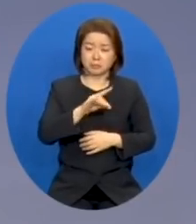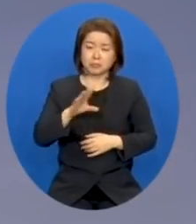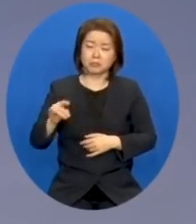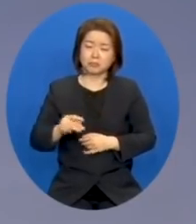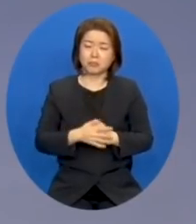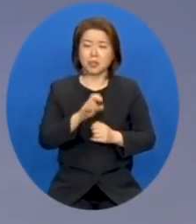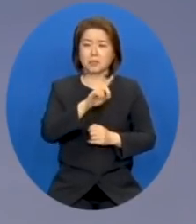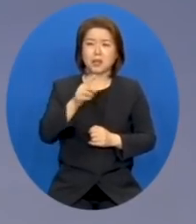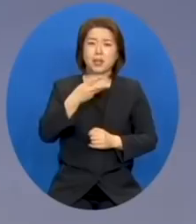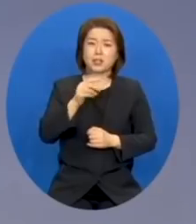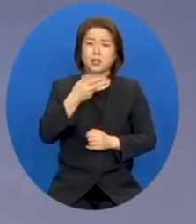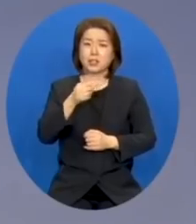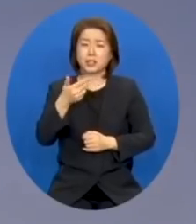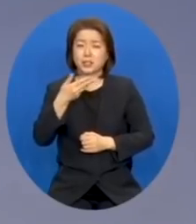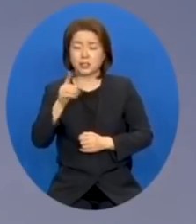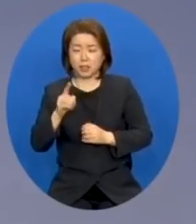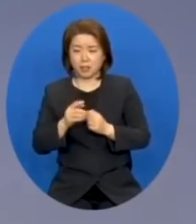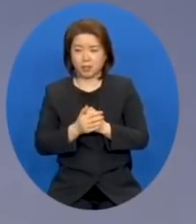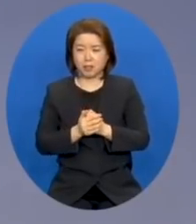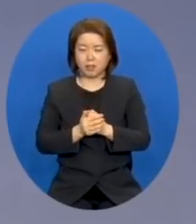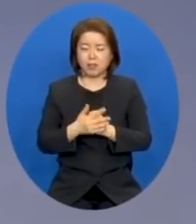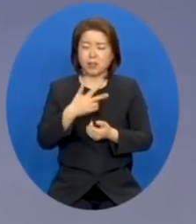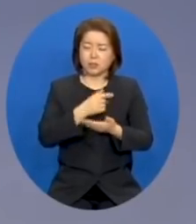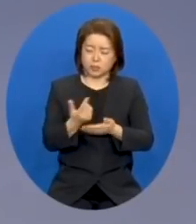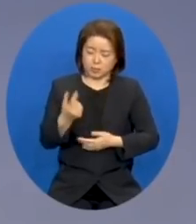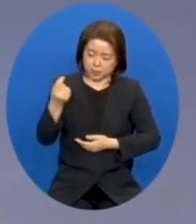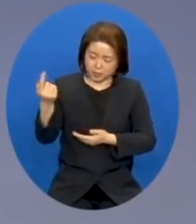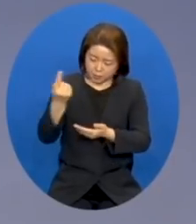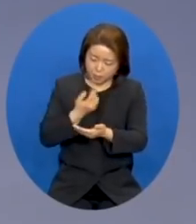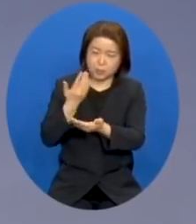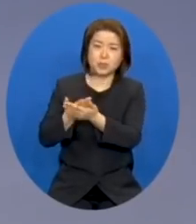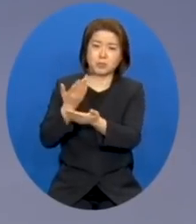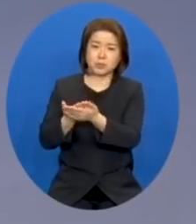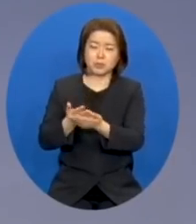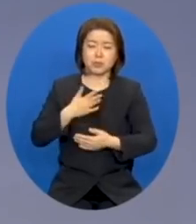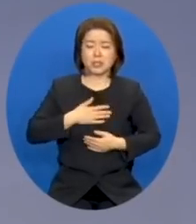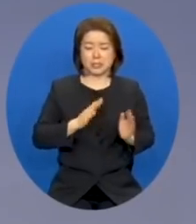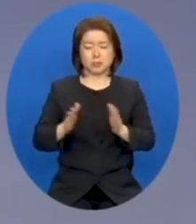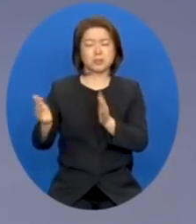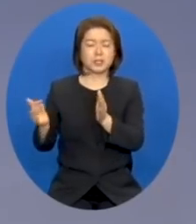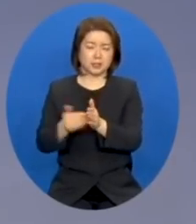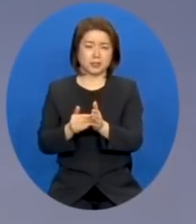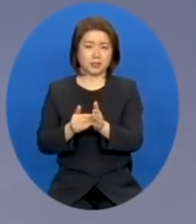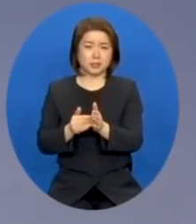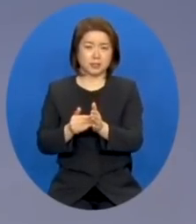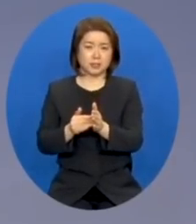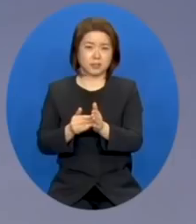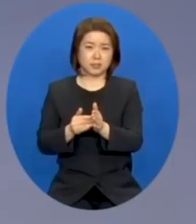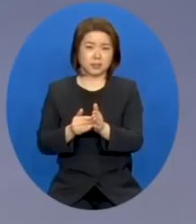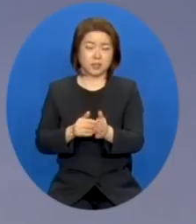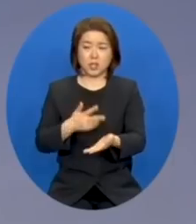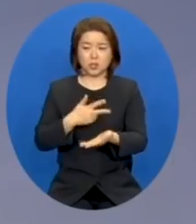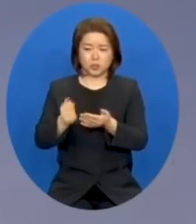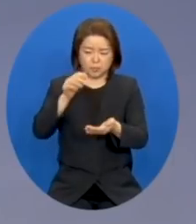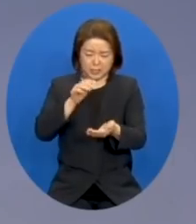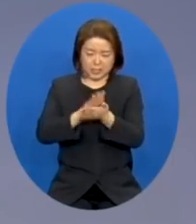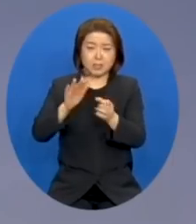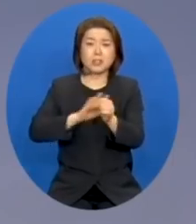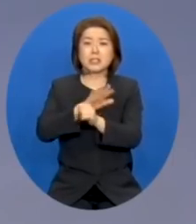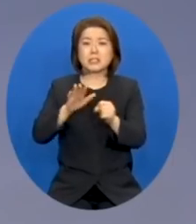말았다 주님 어서 오세요 저 준비되어 있습니다 주님을 뜨겁게 사랑하는